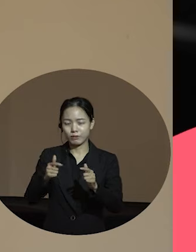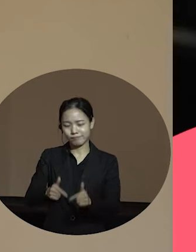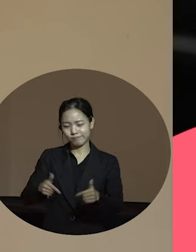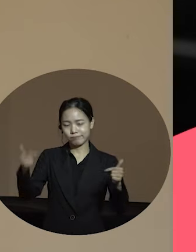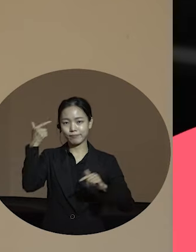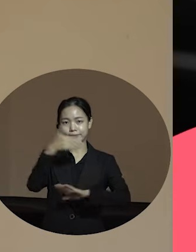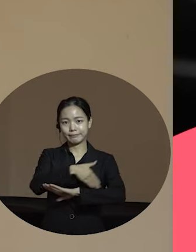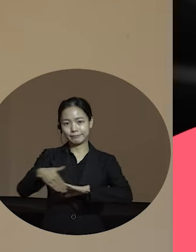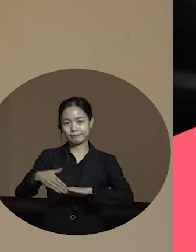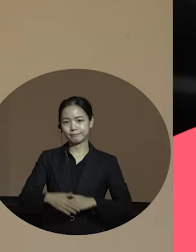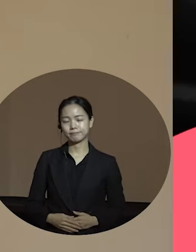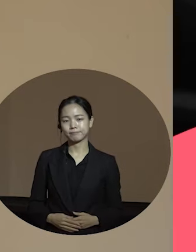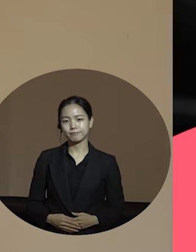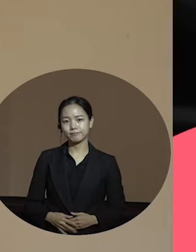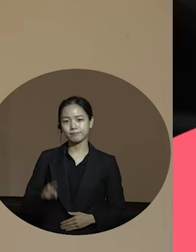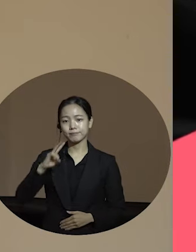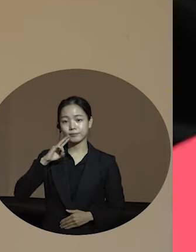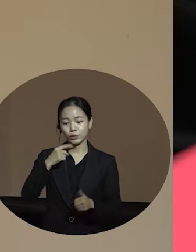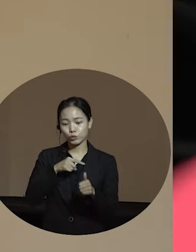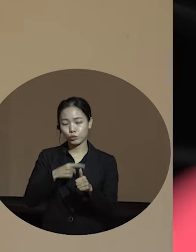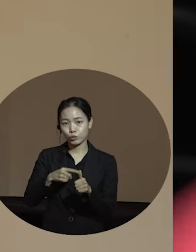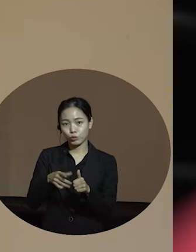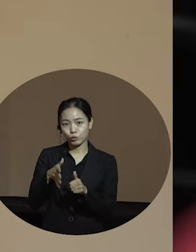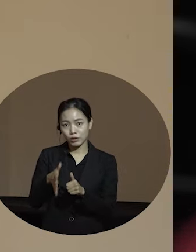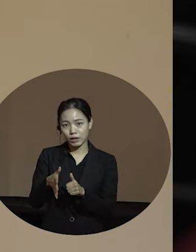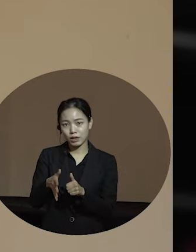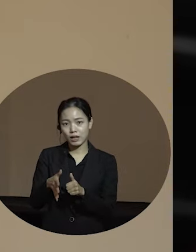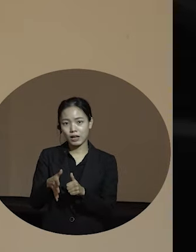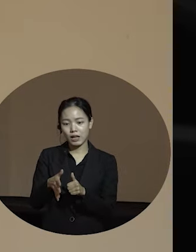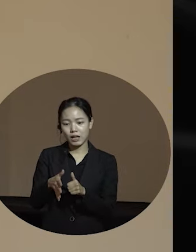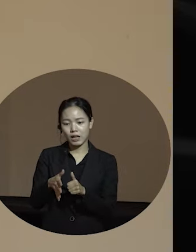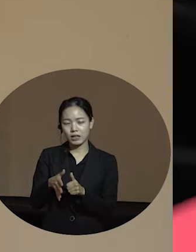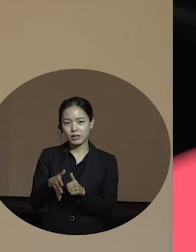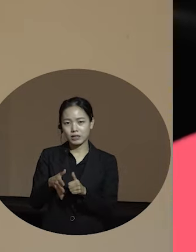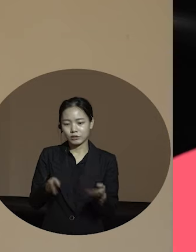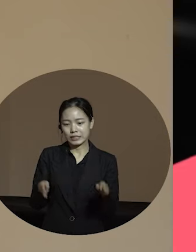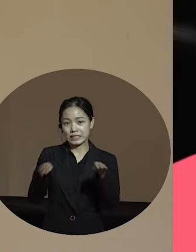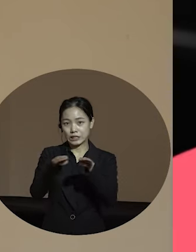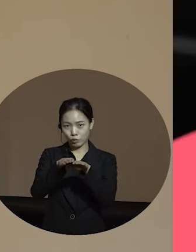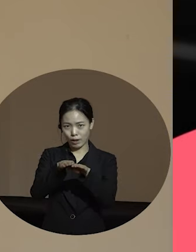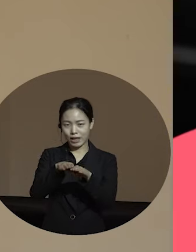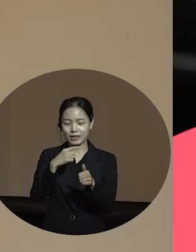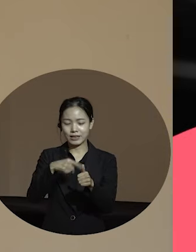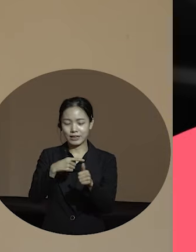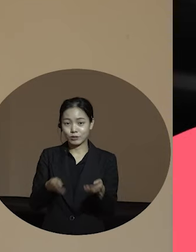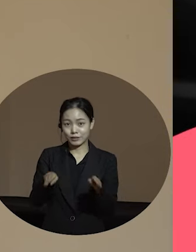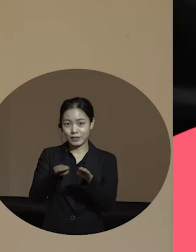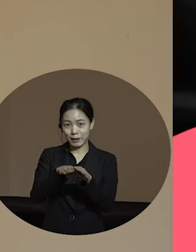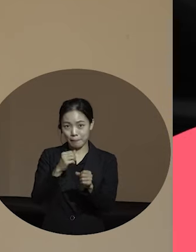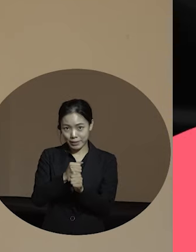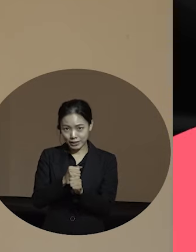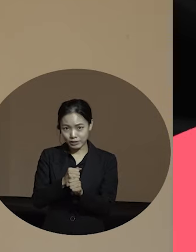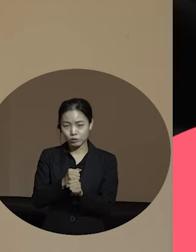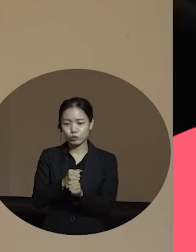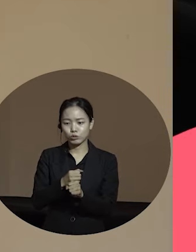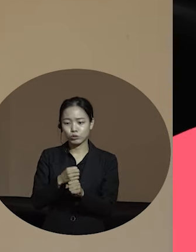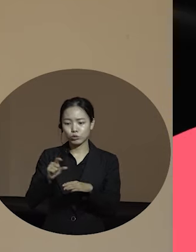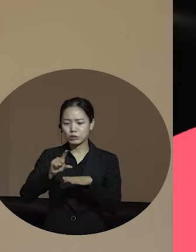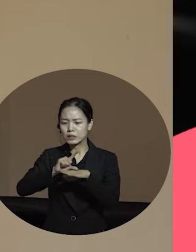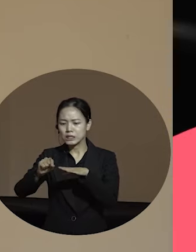예정입니다. 예술 교육가를 양성할 전문 연수 기관도 설치하고 예술 교육을 접하기 힘든 지역을